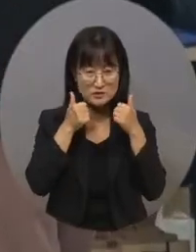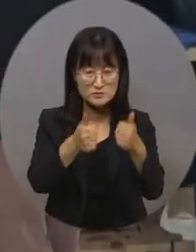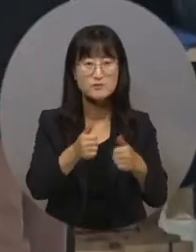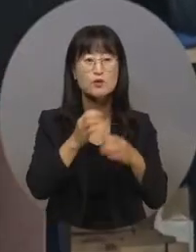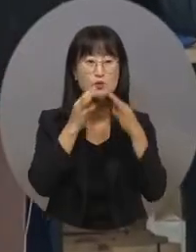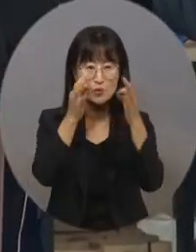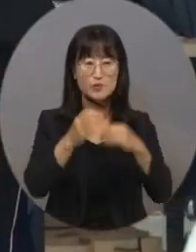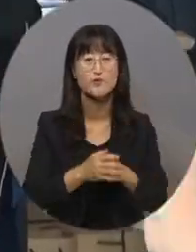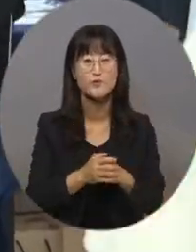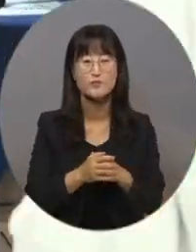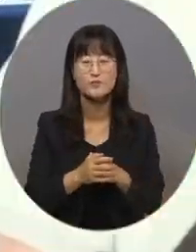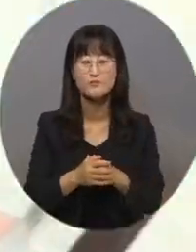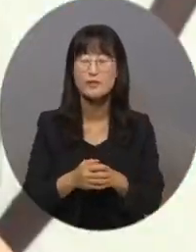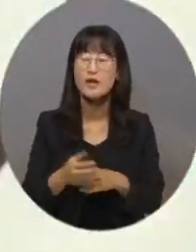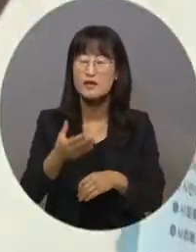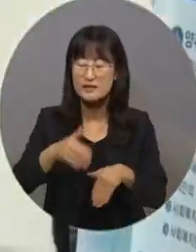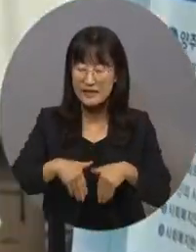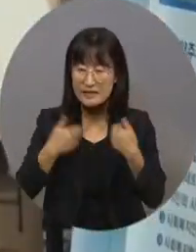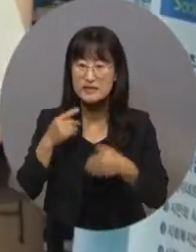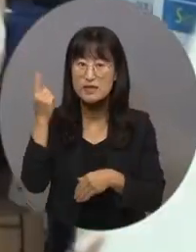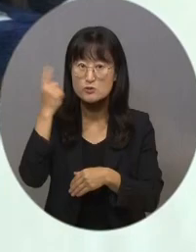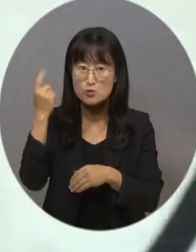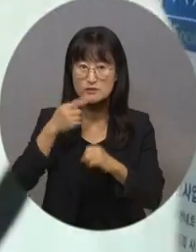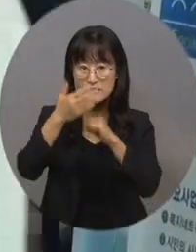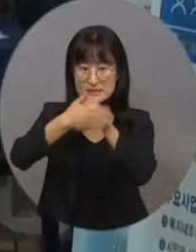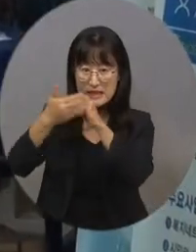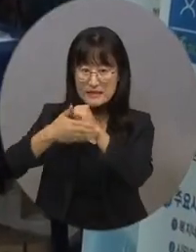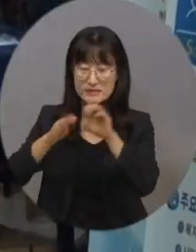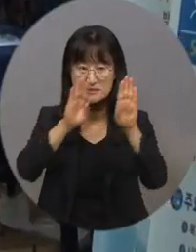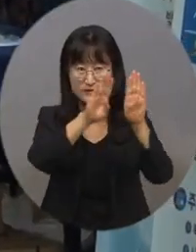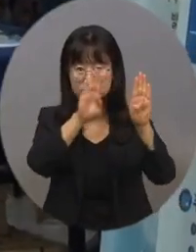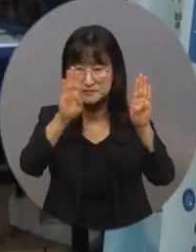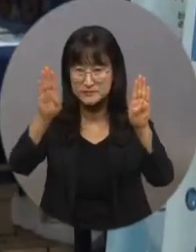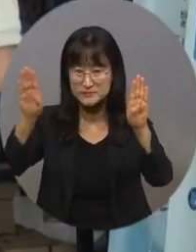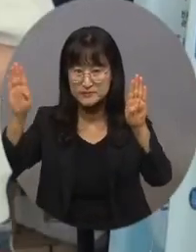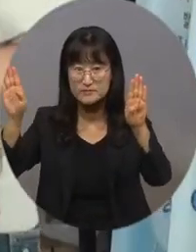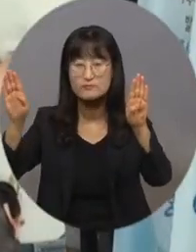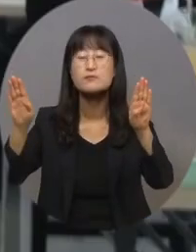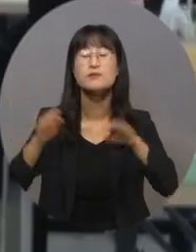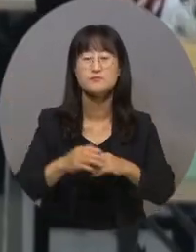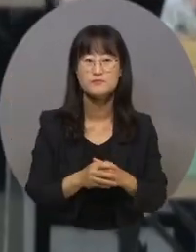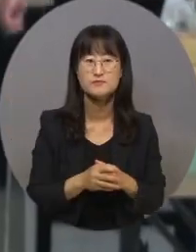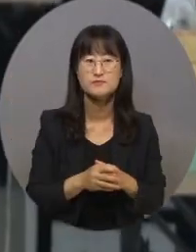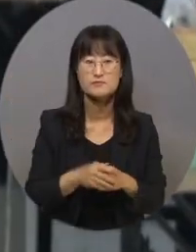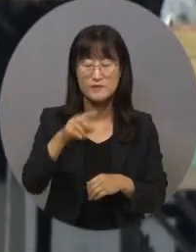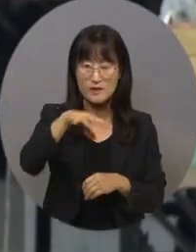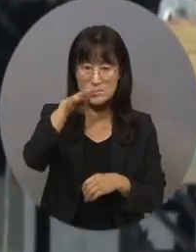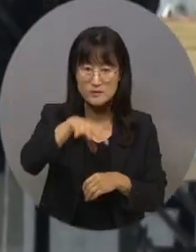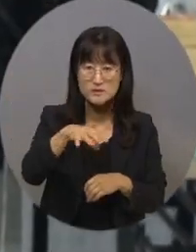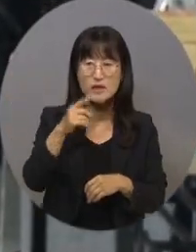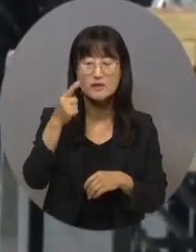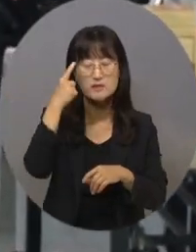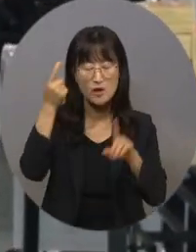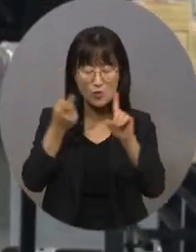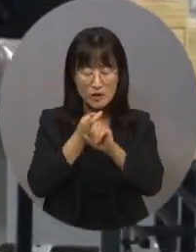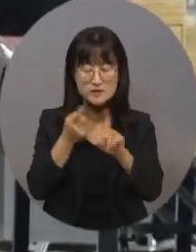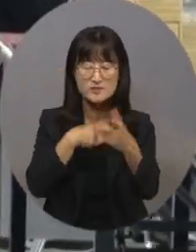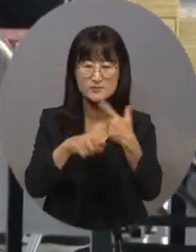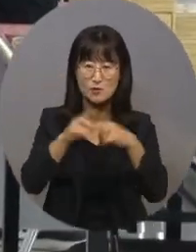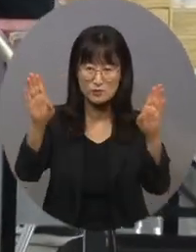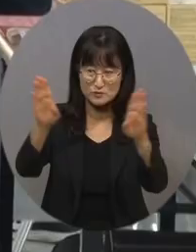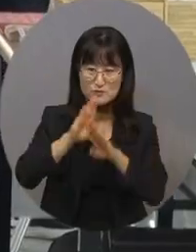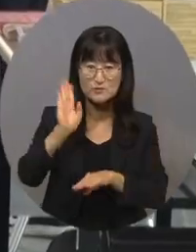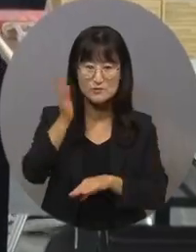사회복지 현장의 따뜻한 소식을 사진으로 남겨 사진 콘테스트도 진행해 현장을 향한 관심을